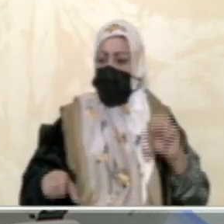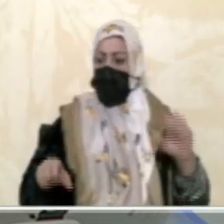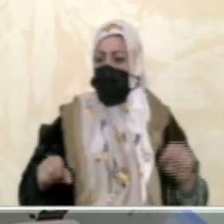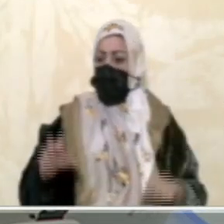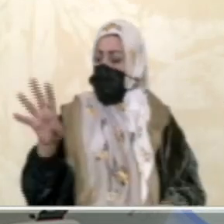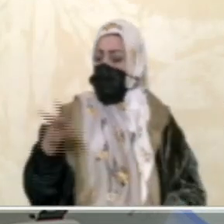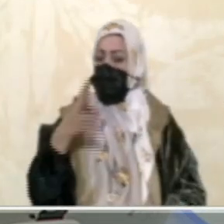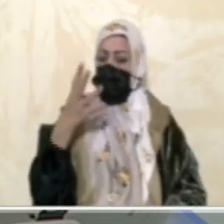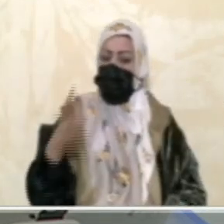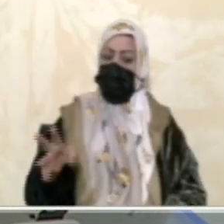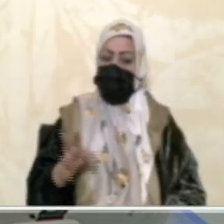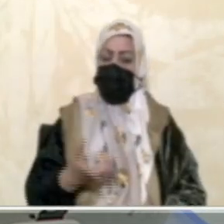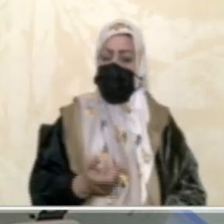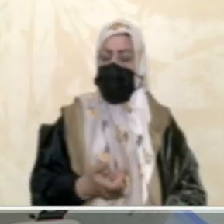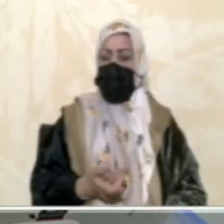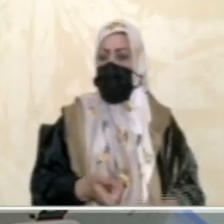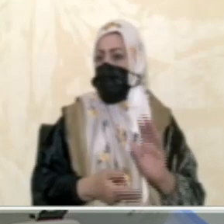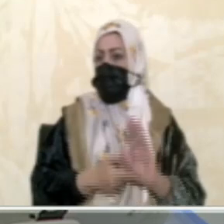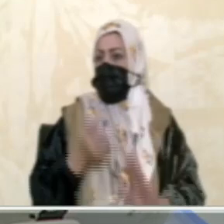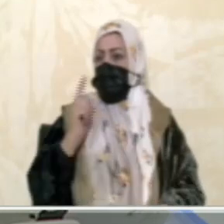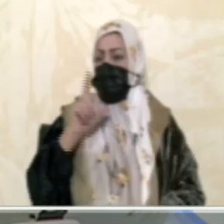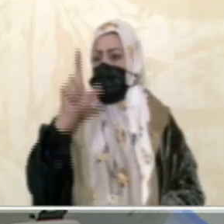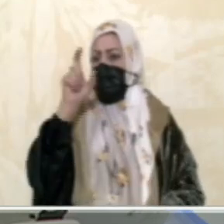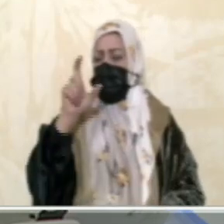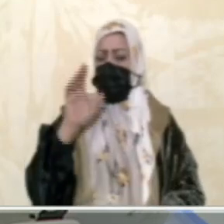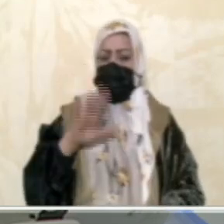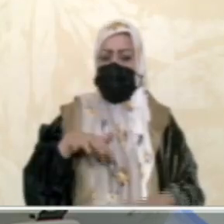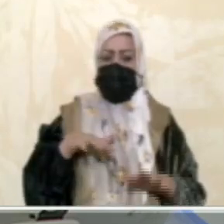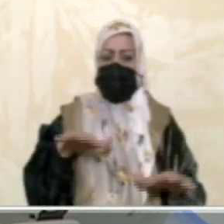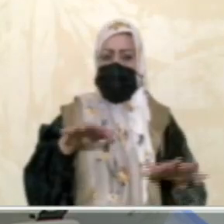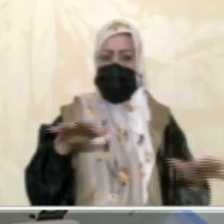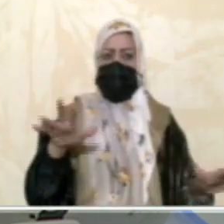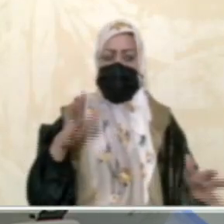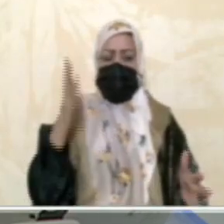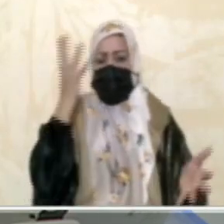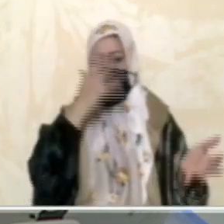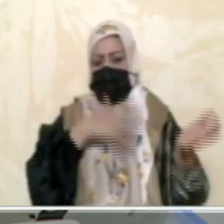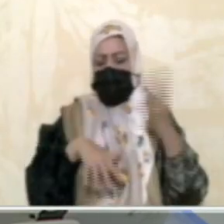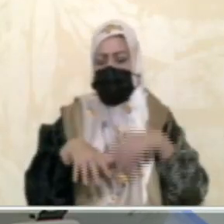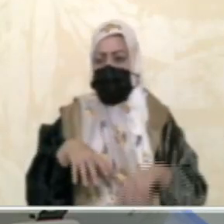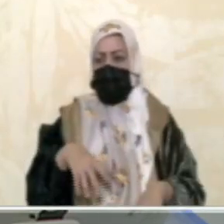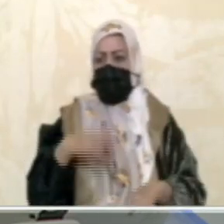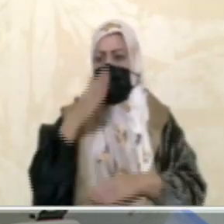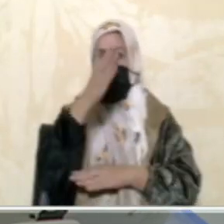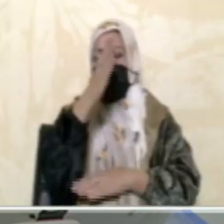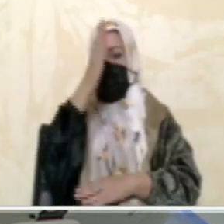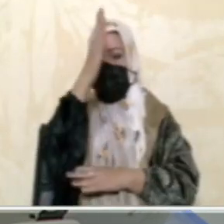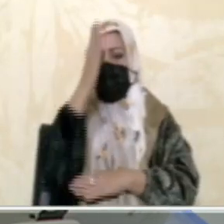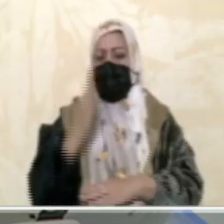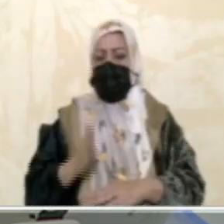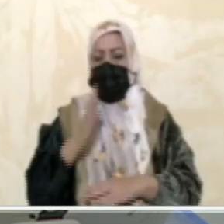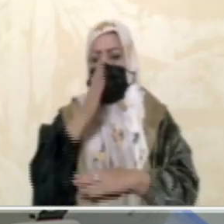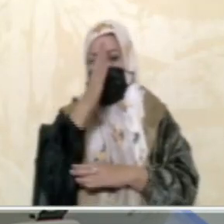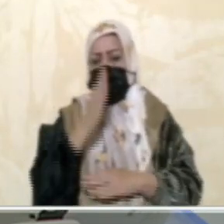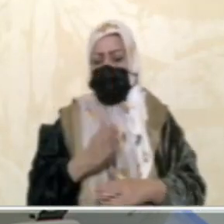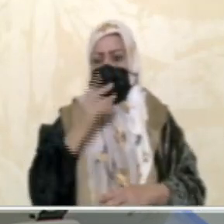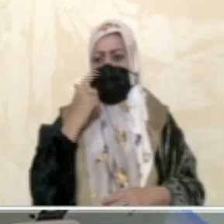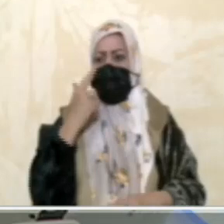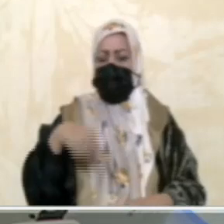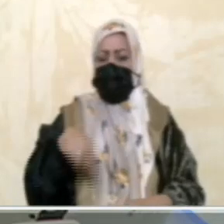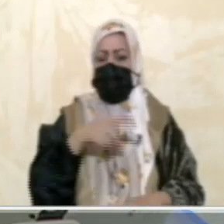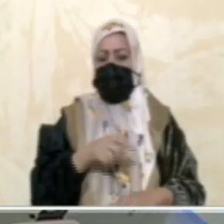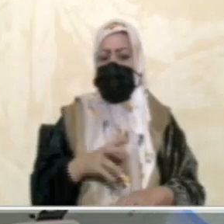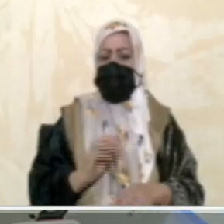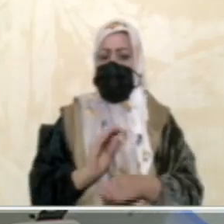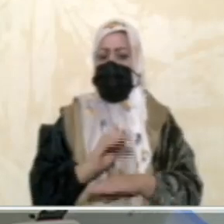التراويح من صلاه المغرب وحجز اماكن الفجر من صلاه التراويح وهكذا